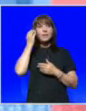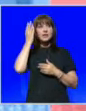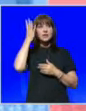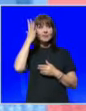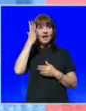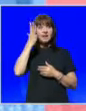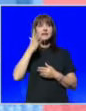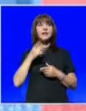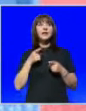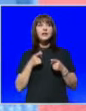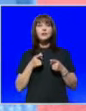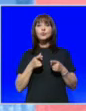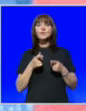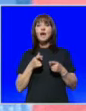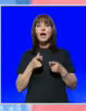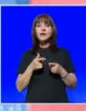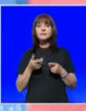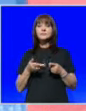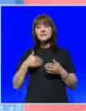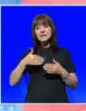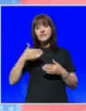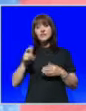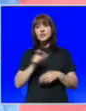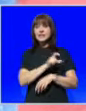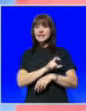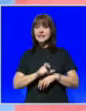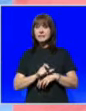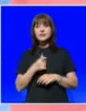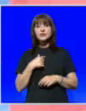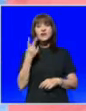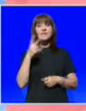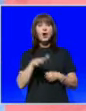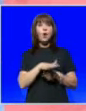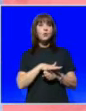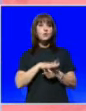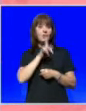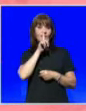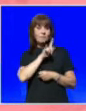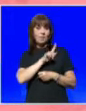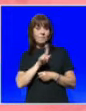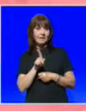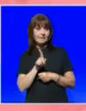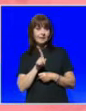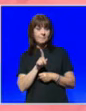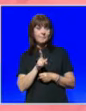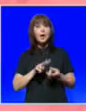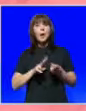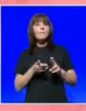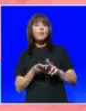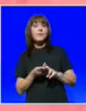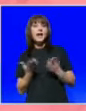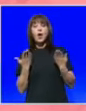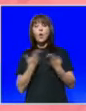бъде насочена и ще бъде насочена през следните седмици към два основни момента. На първо място промяна в